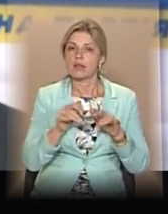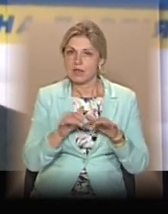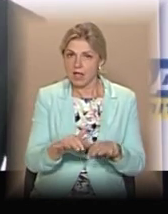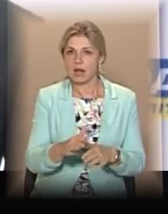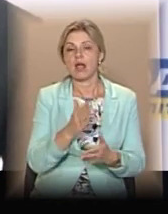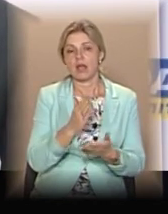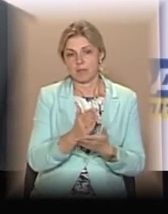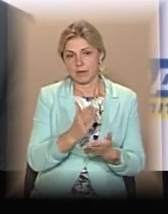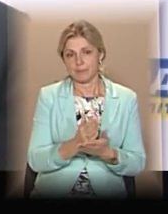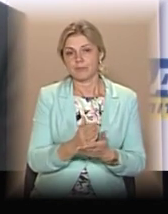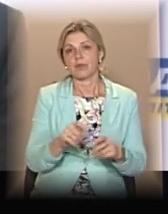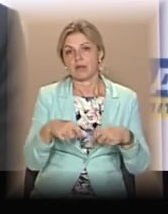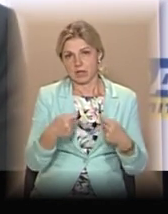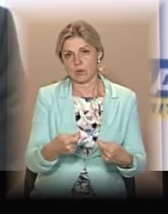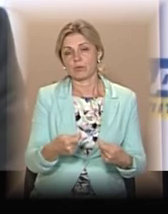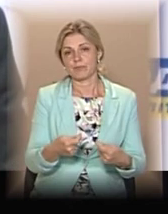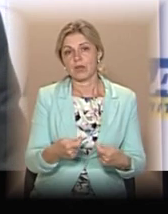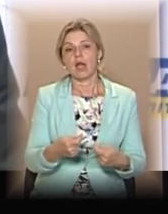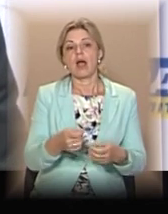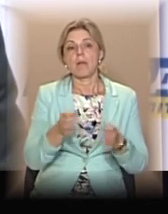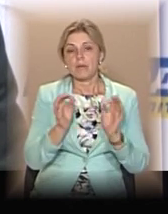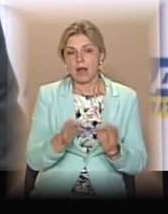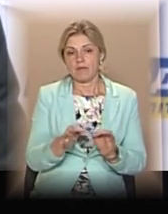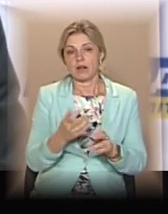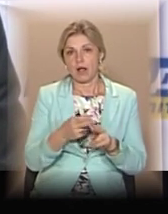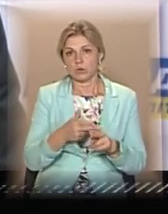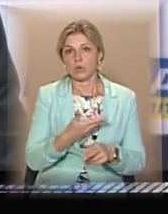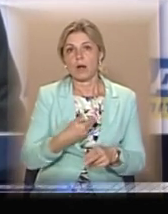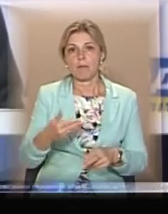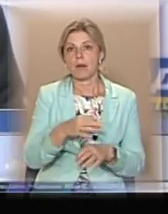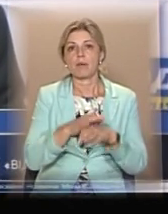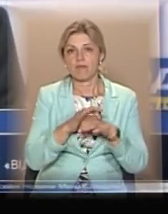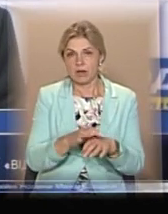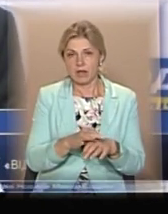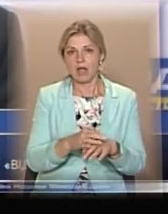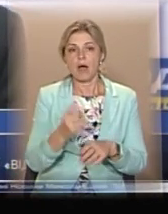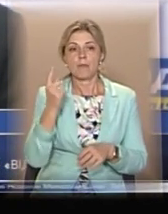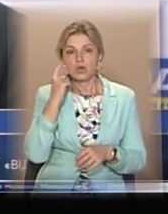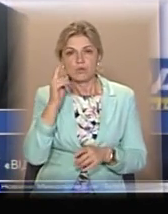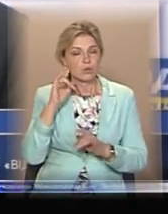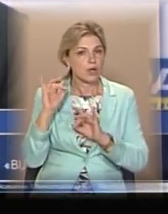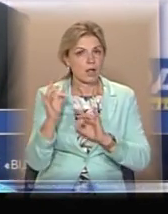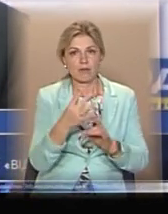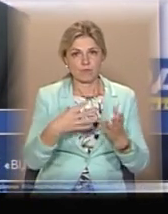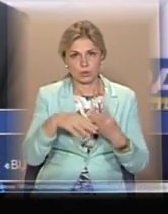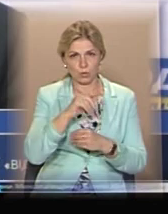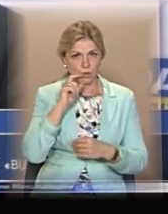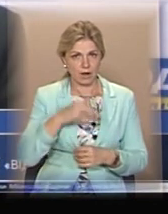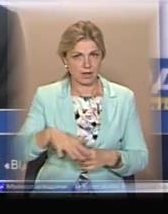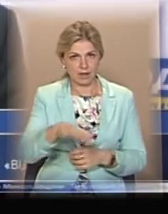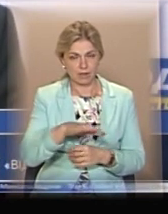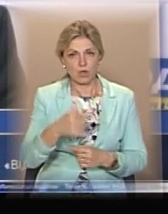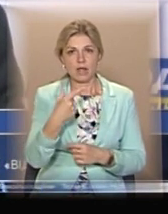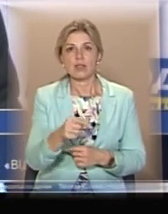владу. Праймеризы, которые мы с вами провели, прозвучало уже на всю Украину, где